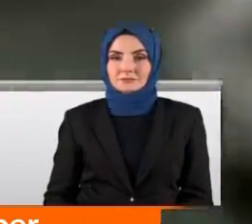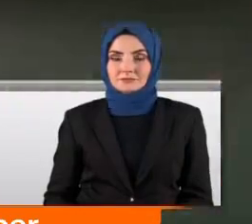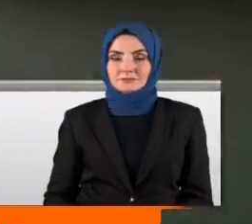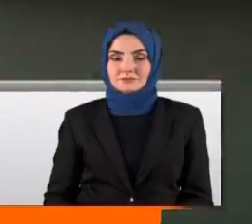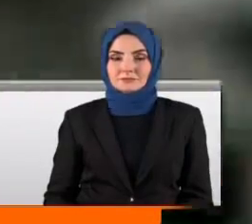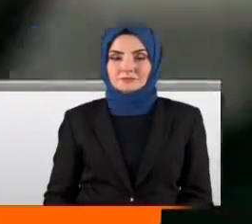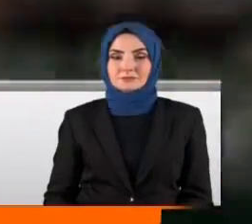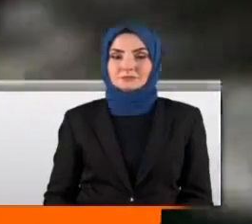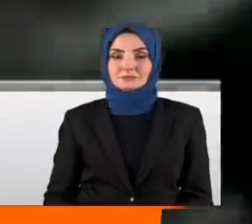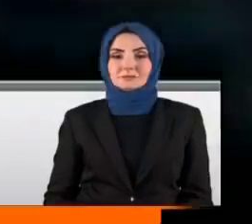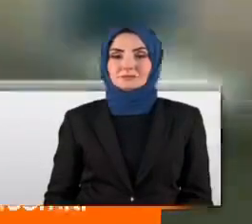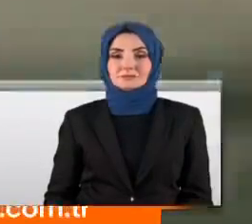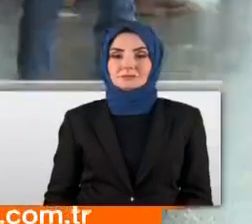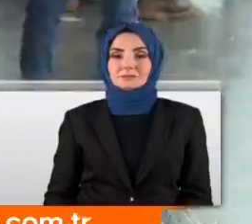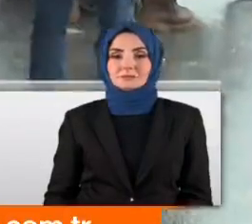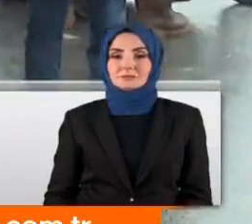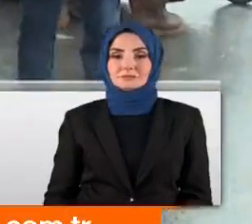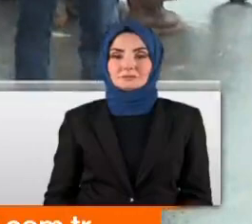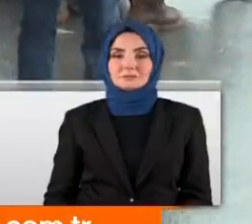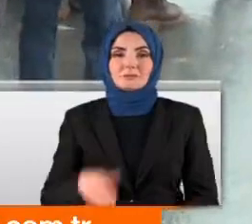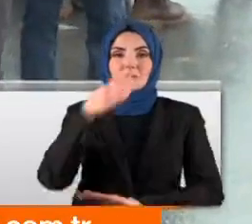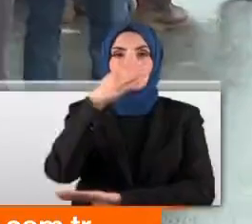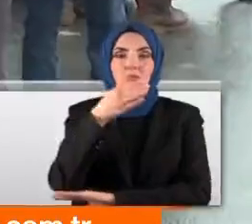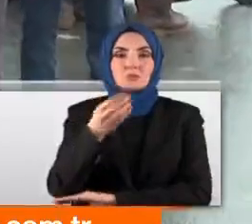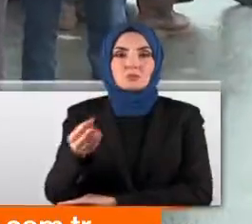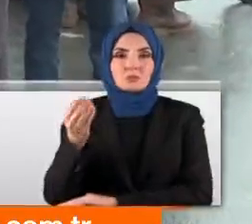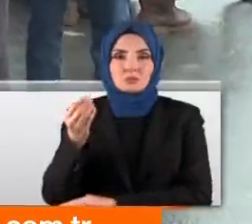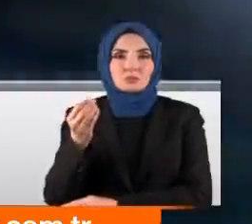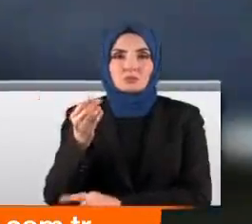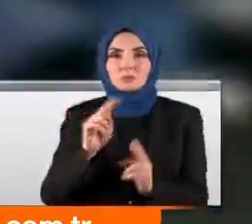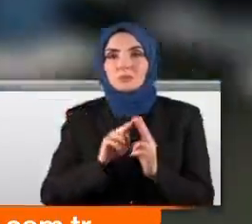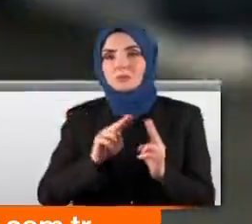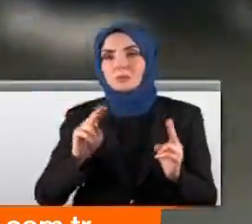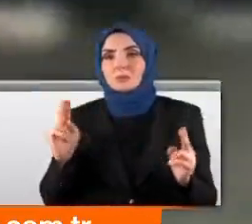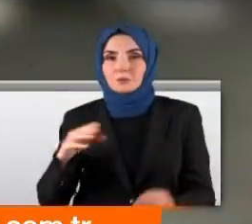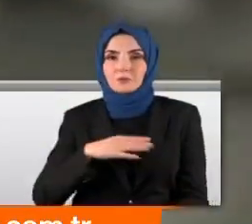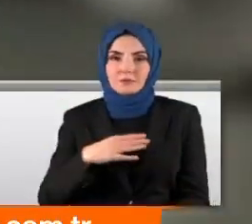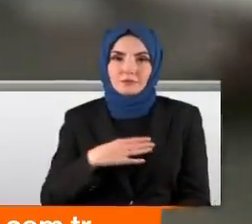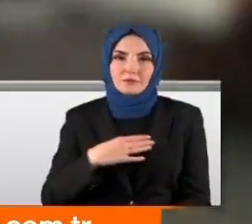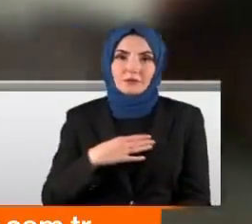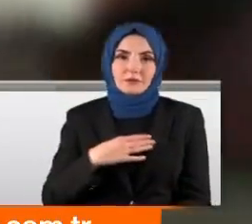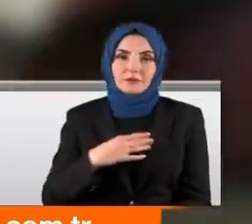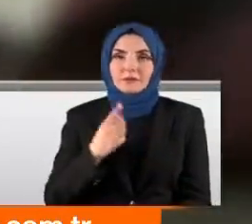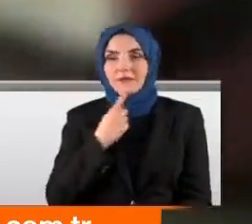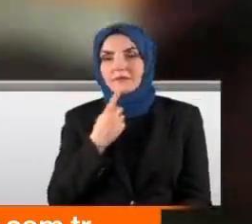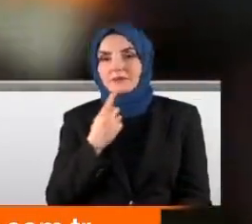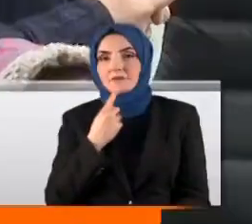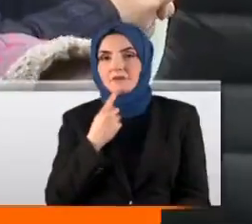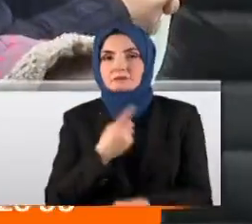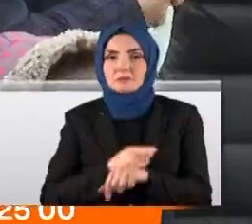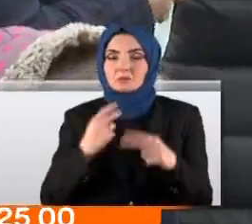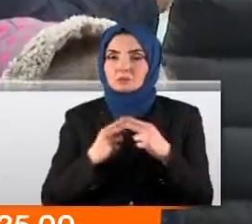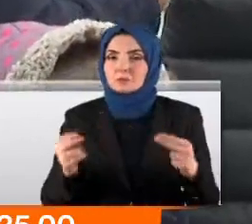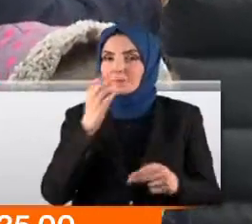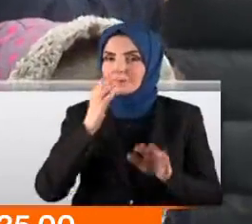bir sürü insan herkes hasta burada duraklarda uzayan kuyruklar söylene söylene saatlerce pek diyen istanbullular